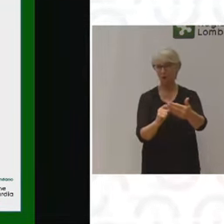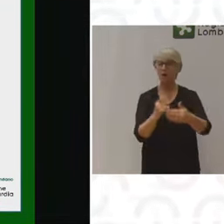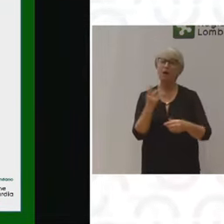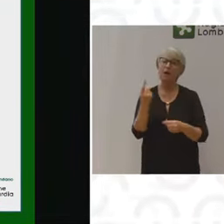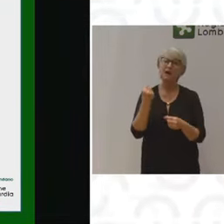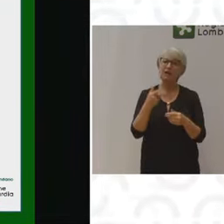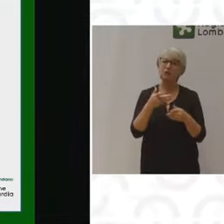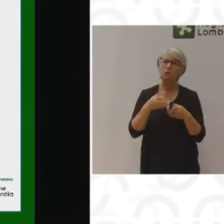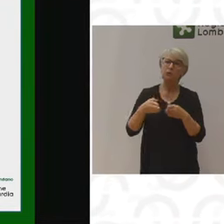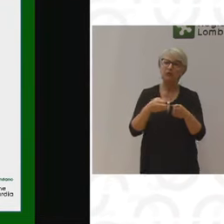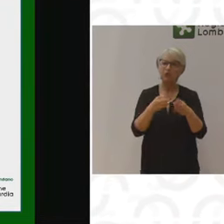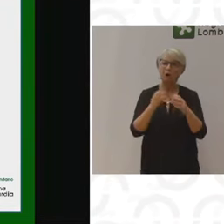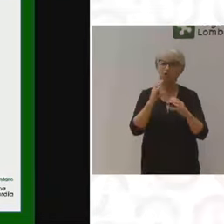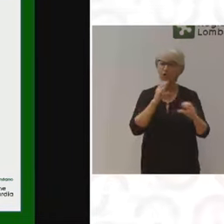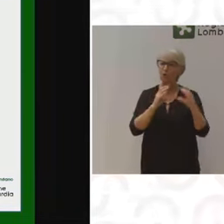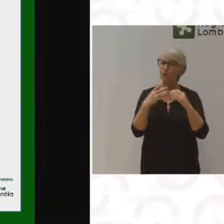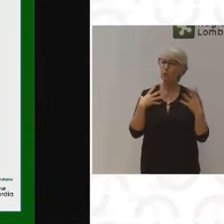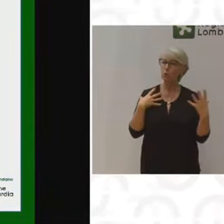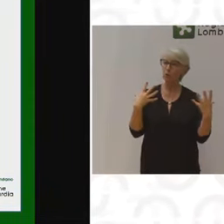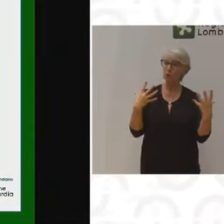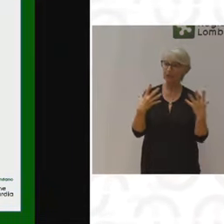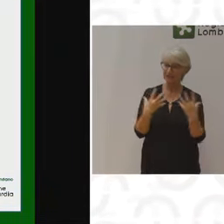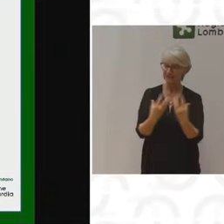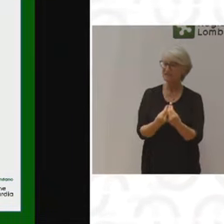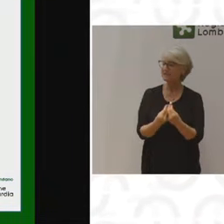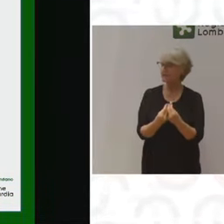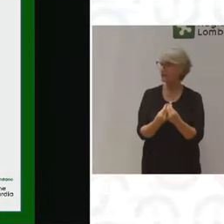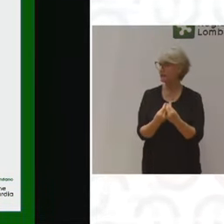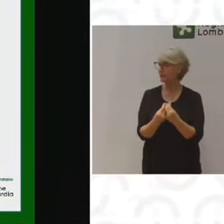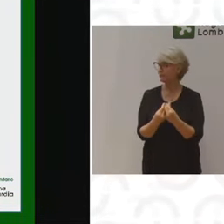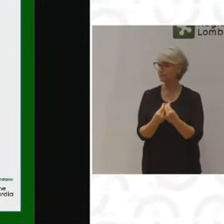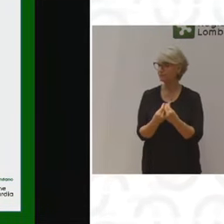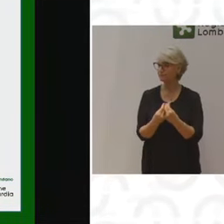di comunicazione tutti insieme davvero.